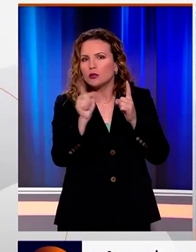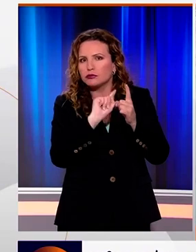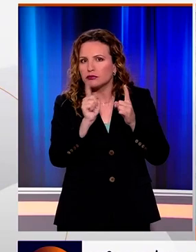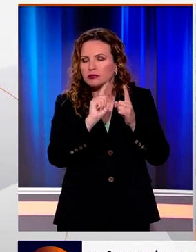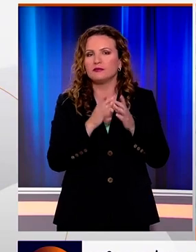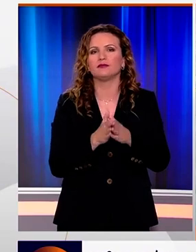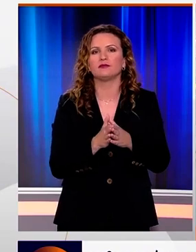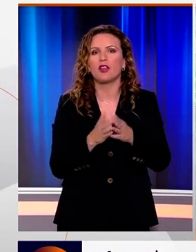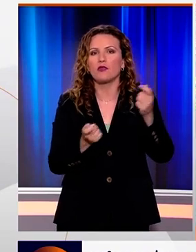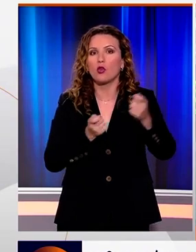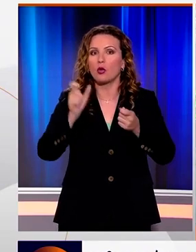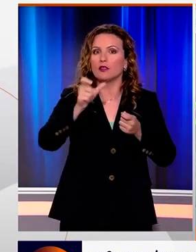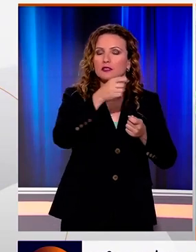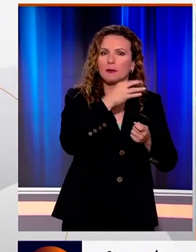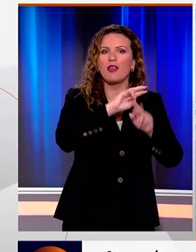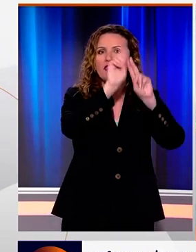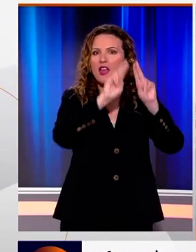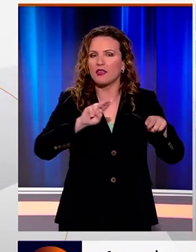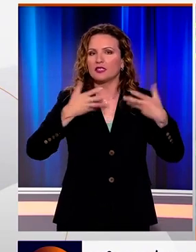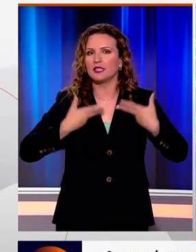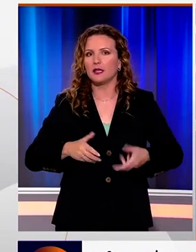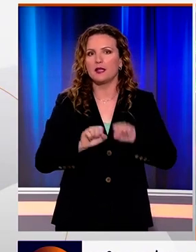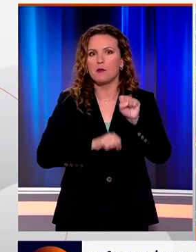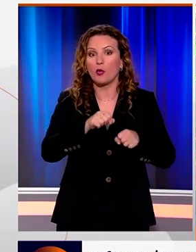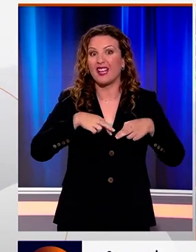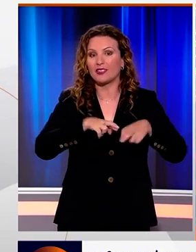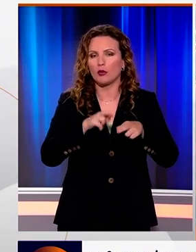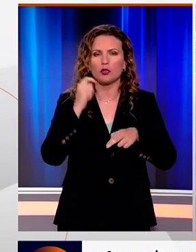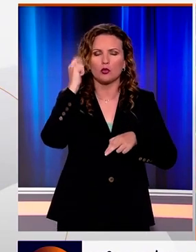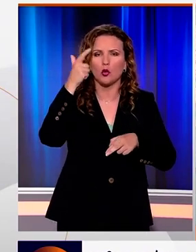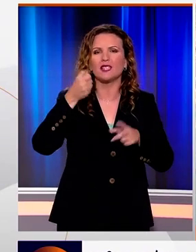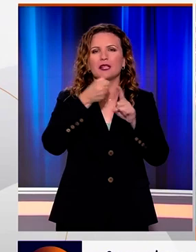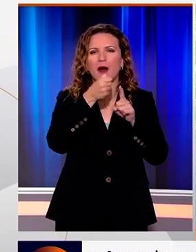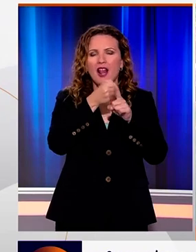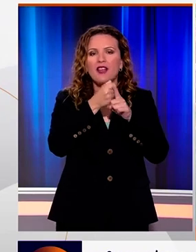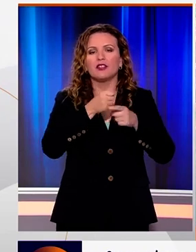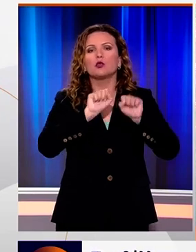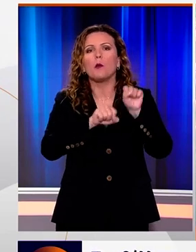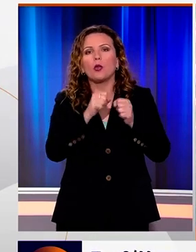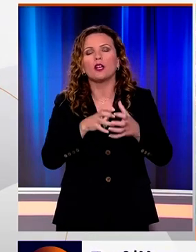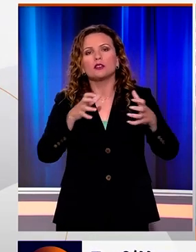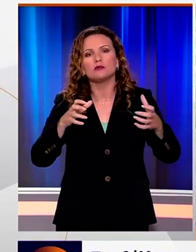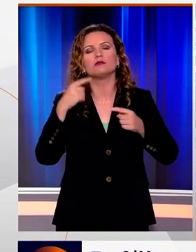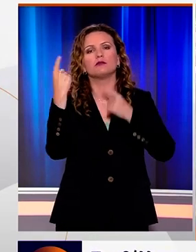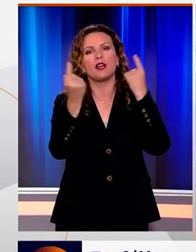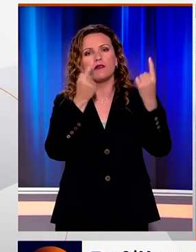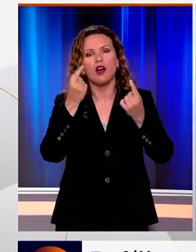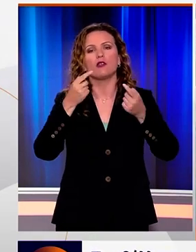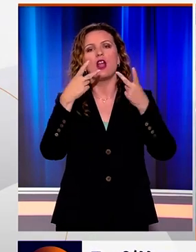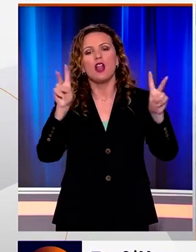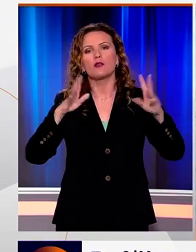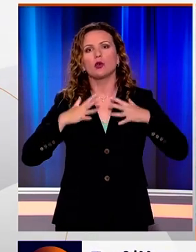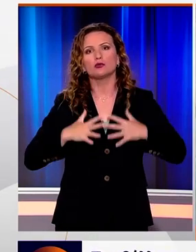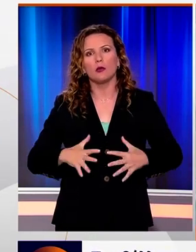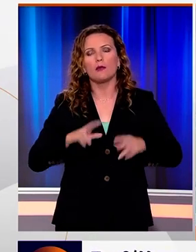Όπως τόνισαν οι διοργανωτές, η Διεθνής Γυμνή Ποδηλατοδρομία είναι μια γιορτή διεκδίκηση για το ποδήλατο, το περιβάλλον, το ελεύθερο σώμα.